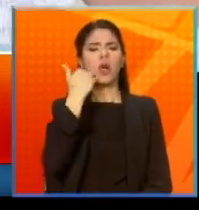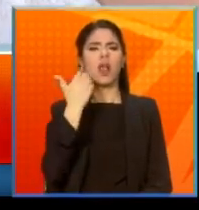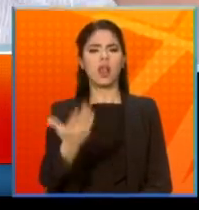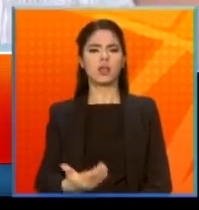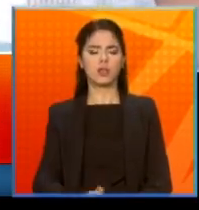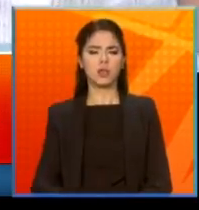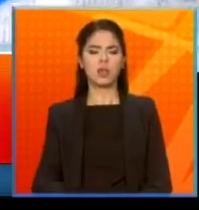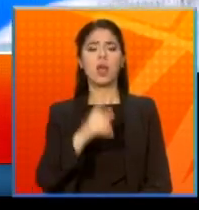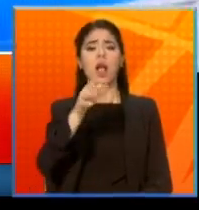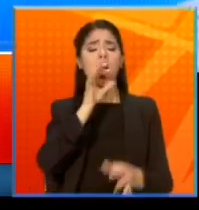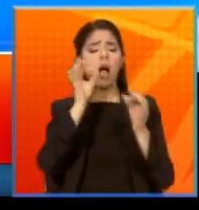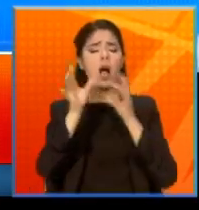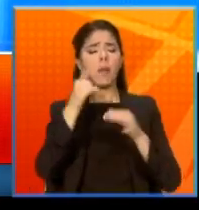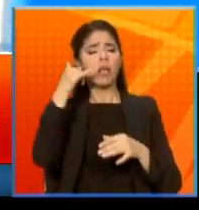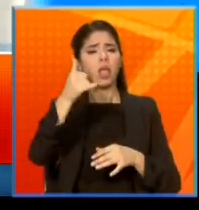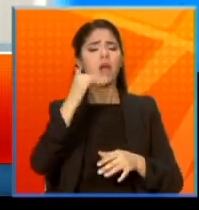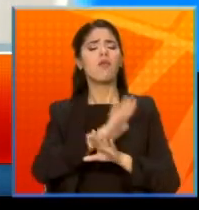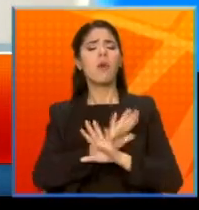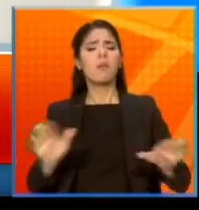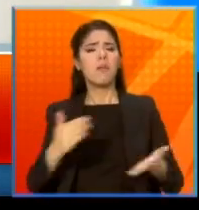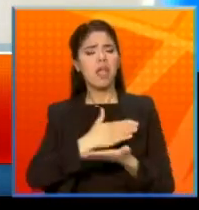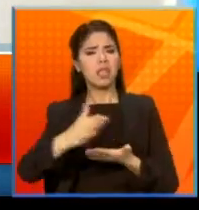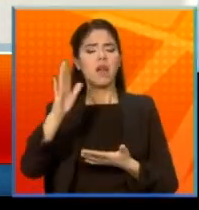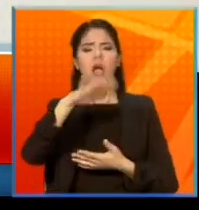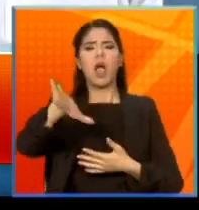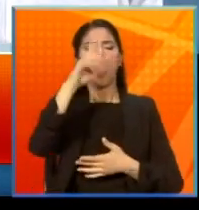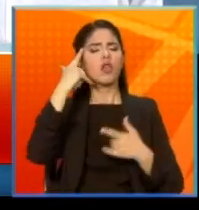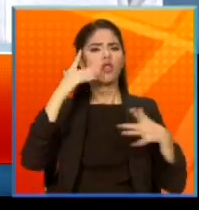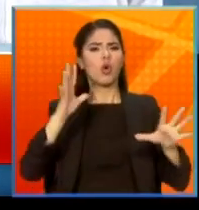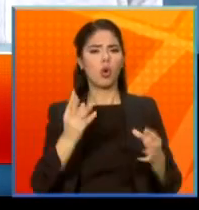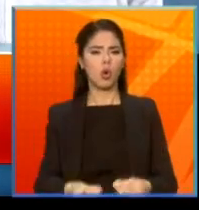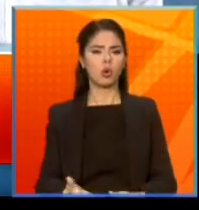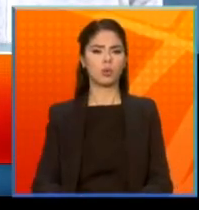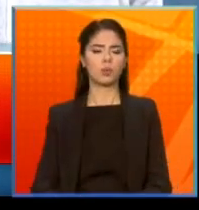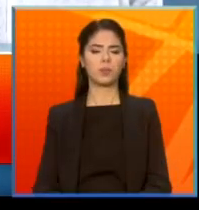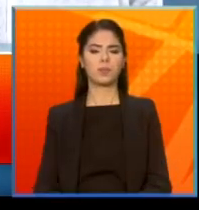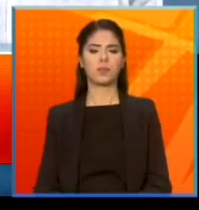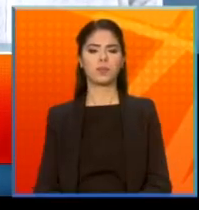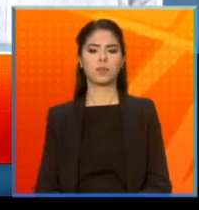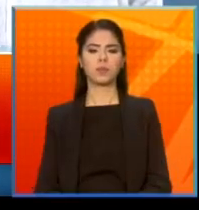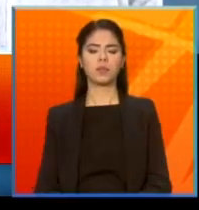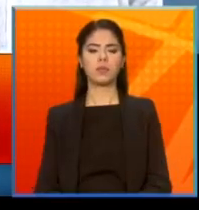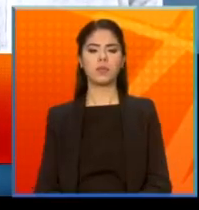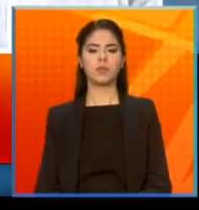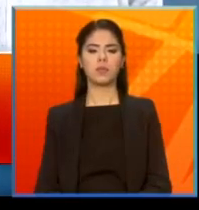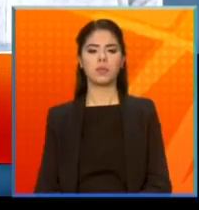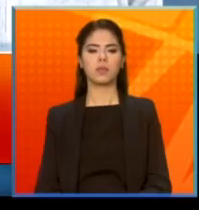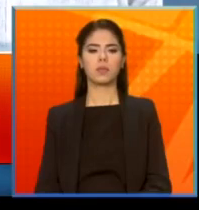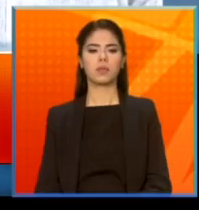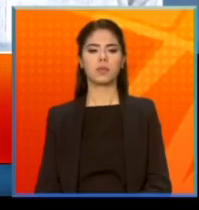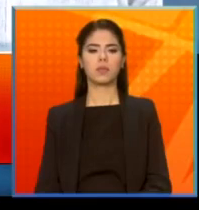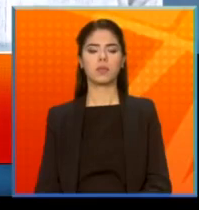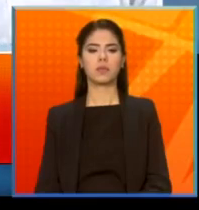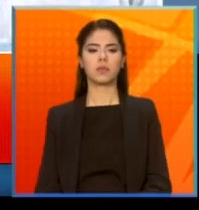Ben tanımıyorum. İhbarların ardı arkası kesilmedi. İddialar şok etkisi yarattı. Komple yalan söyledi. Ben bunu Ayşe Hanım'ın da kısa